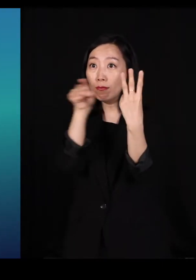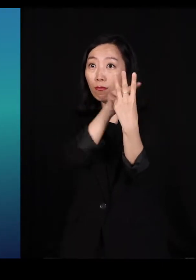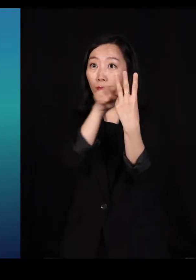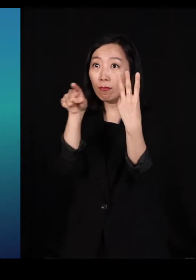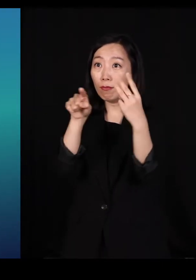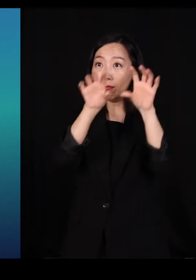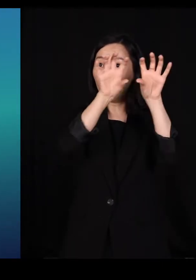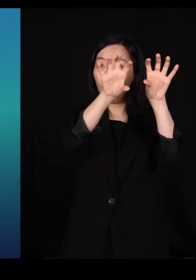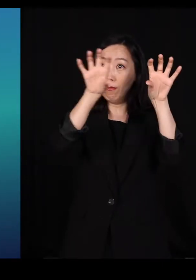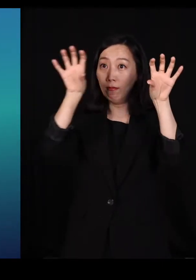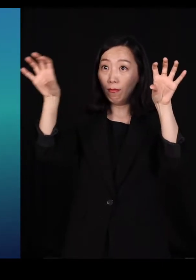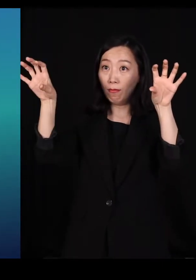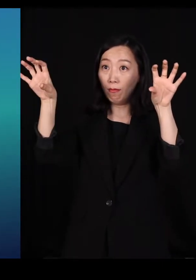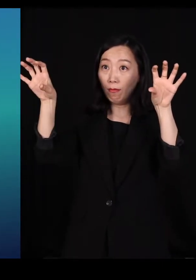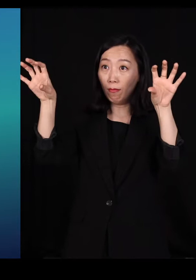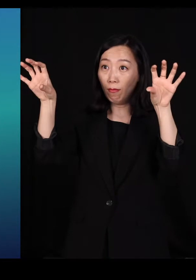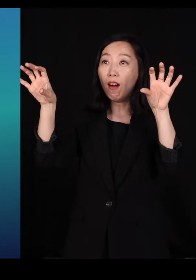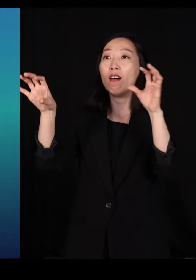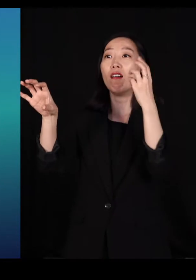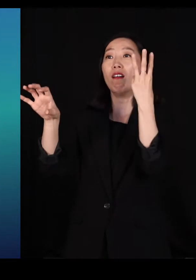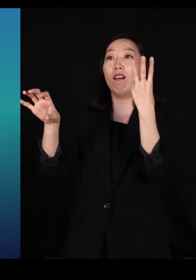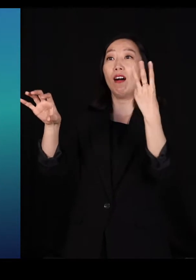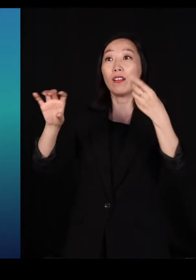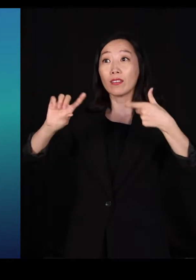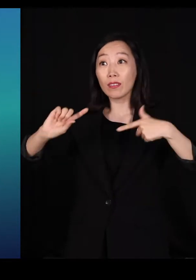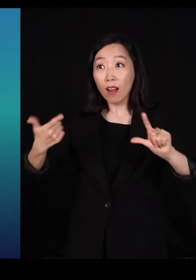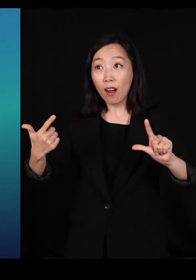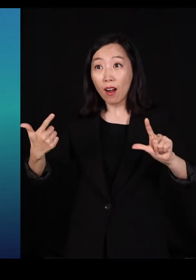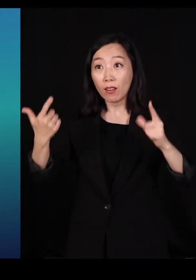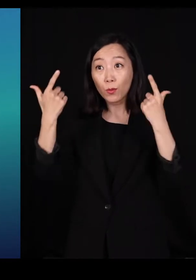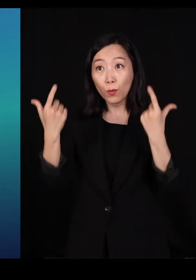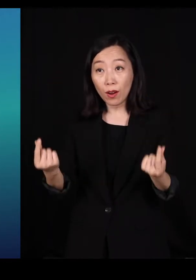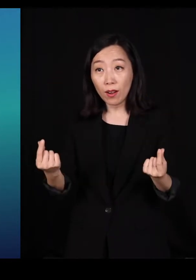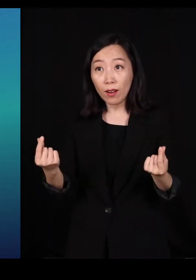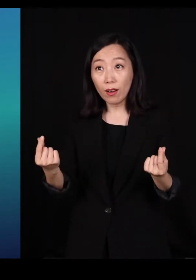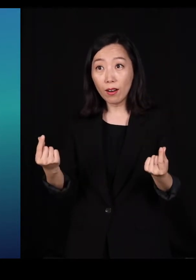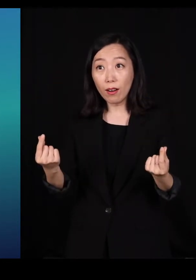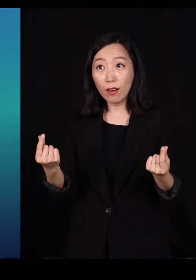네. 자, 이거는 같습니까? 다릅니까?